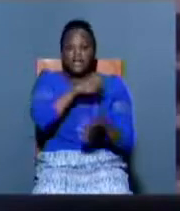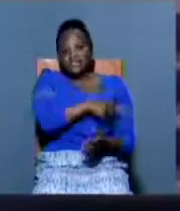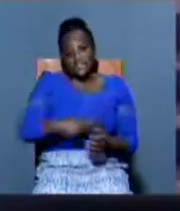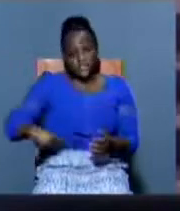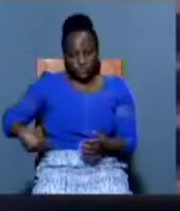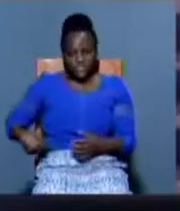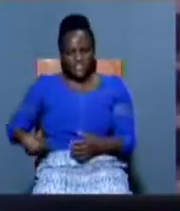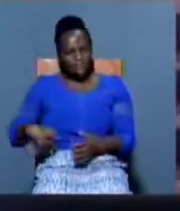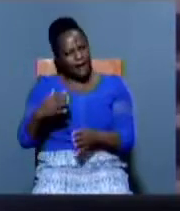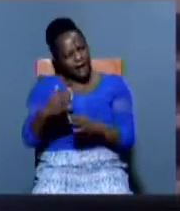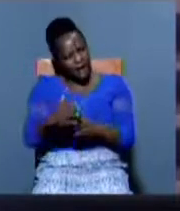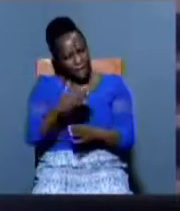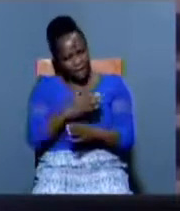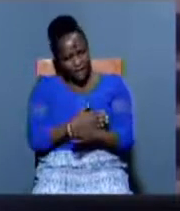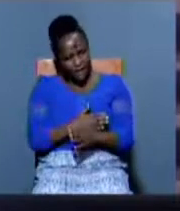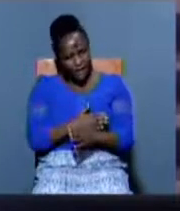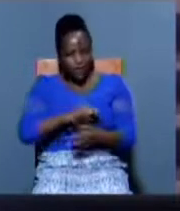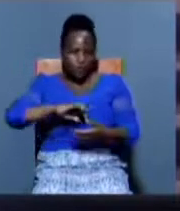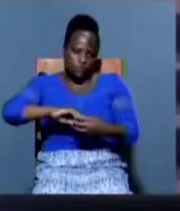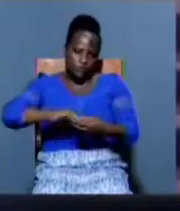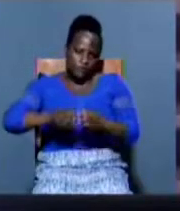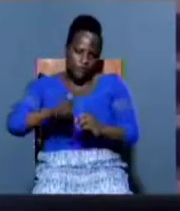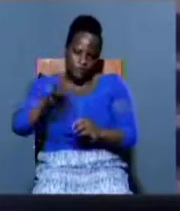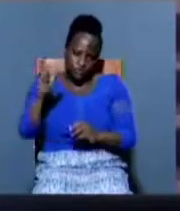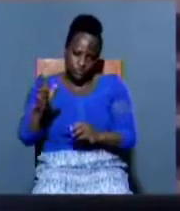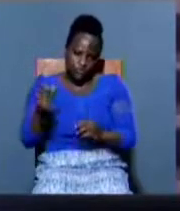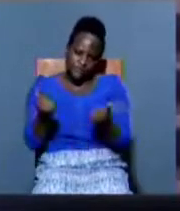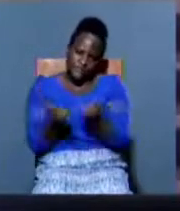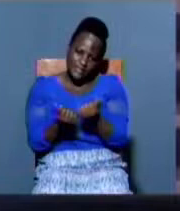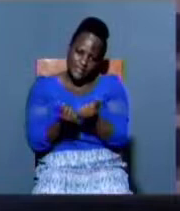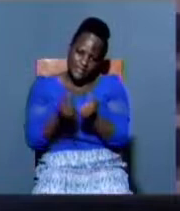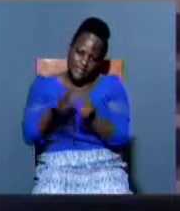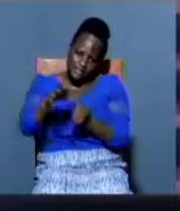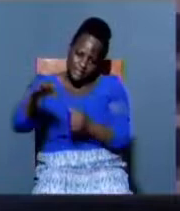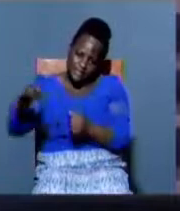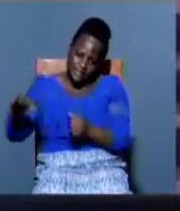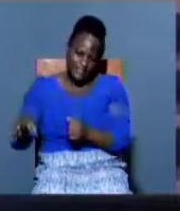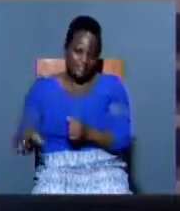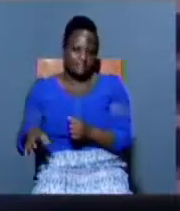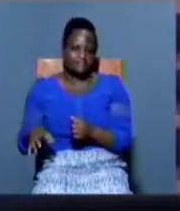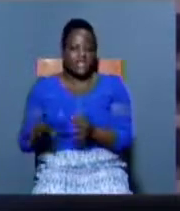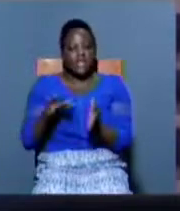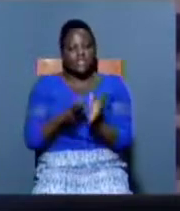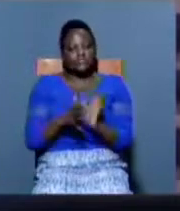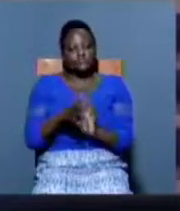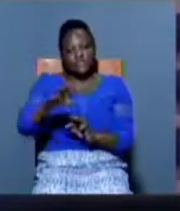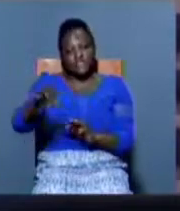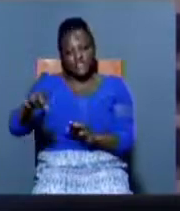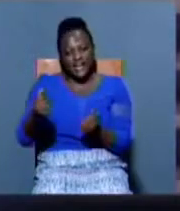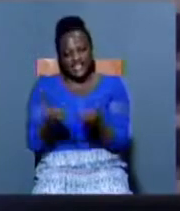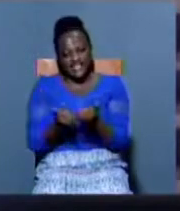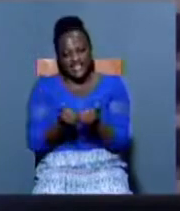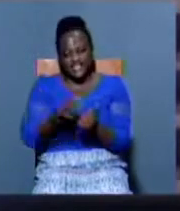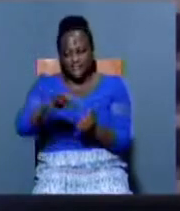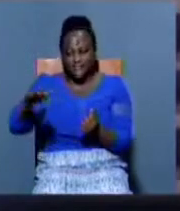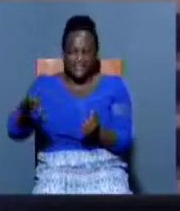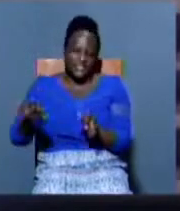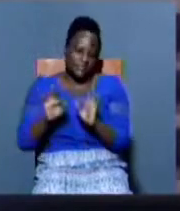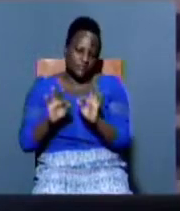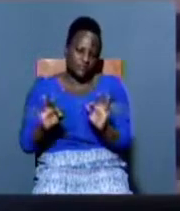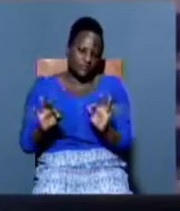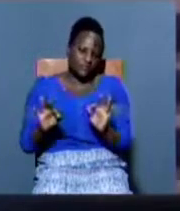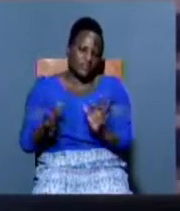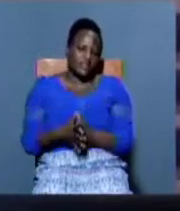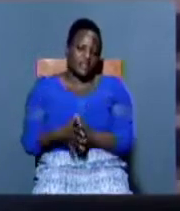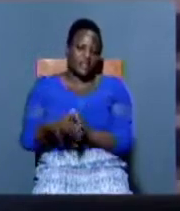kabla sijamuumba mtu nataka nimtengenezee mazingira. Yesu akatengeneza mazingira mazuri, akamweka mtu akaenjoy. Mwanaume, mtengenezee